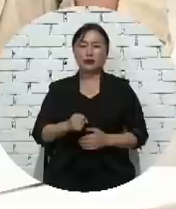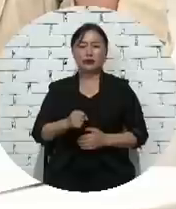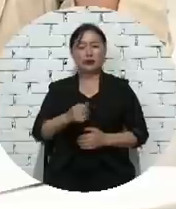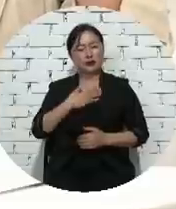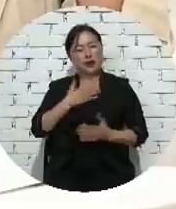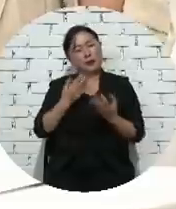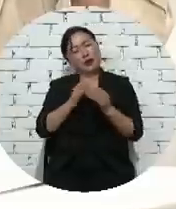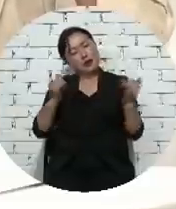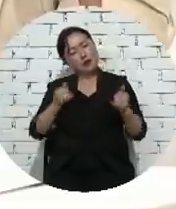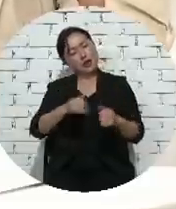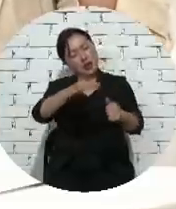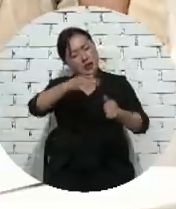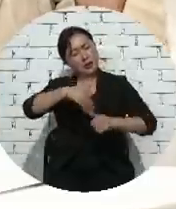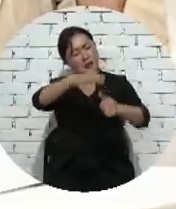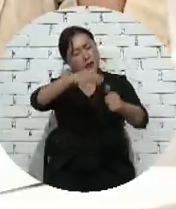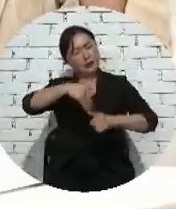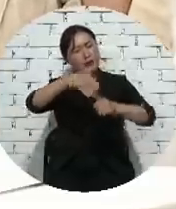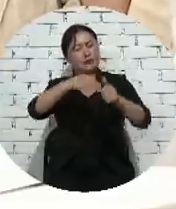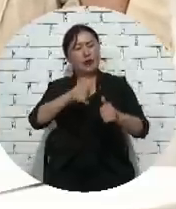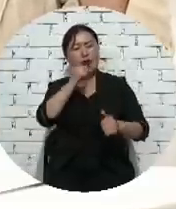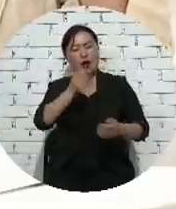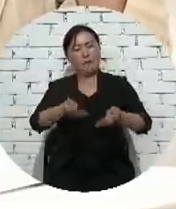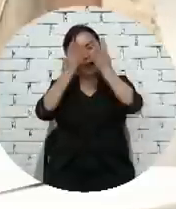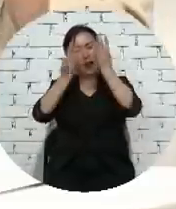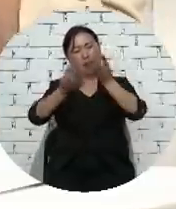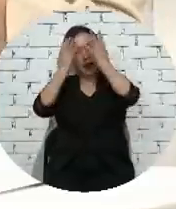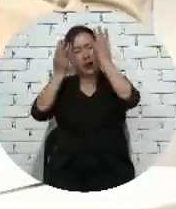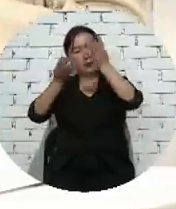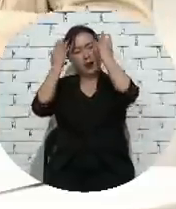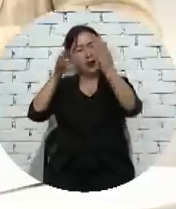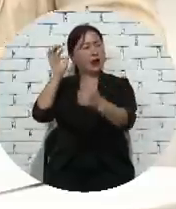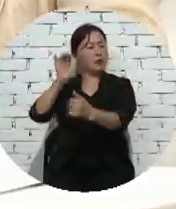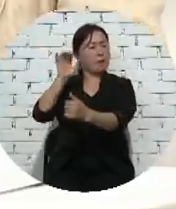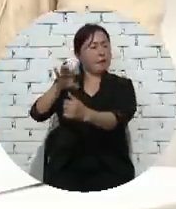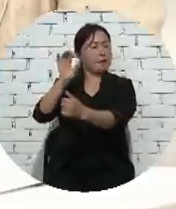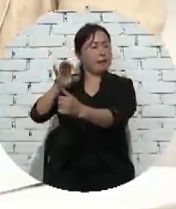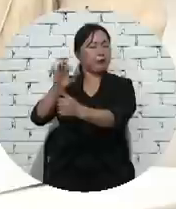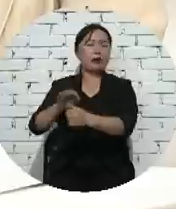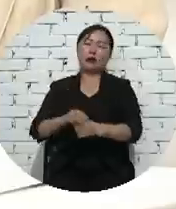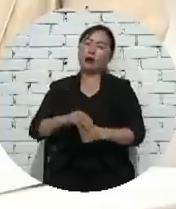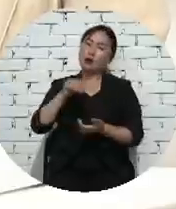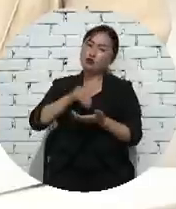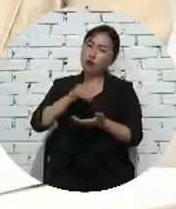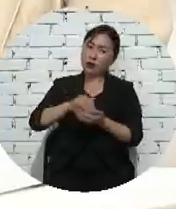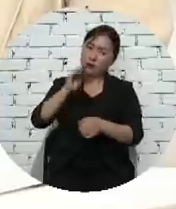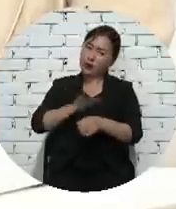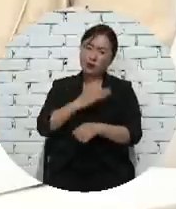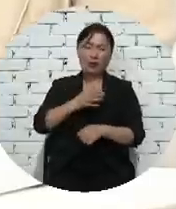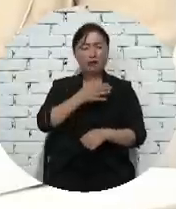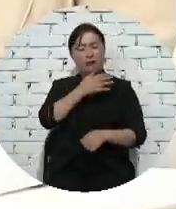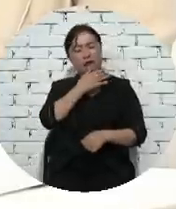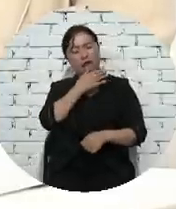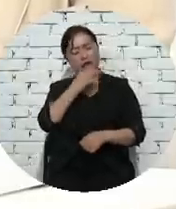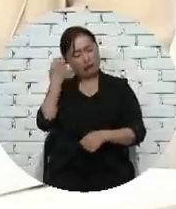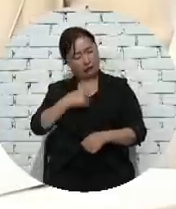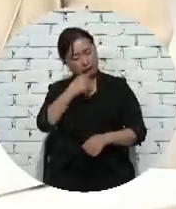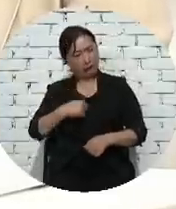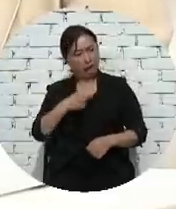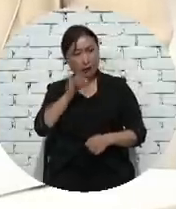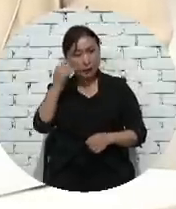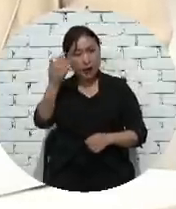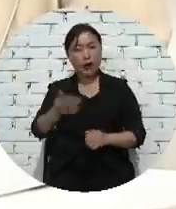많은 사람들을 너무 무리하게 잡았는 건 아닌가 뭐 이런 회한이나 후회나 반성이나 이런 건